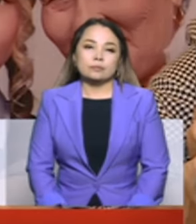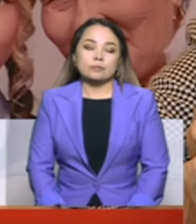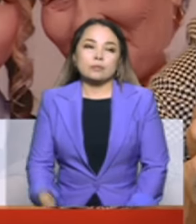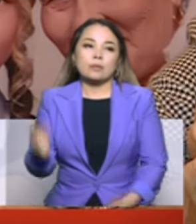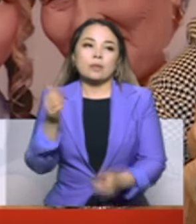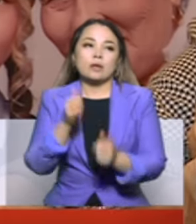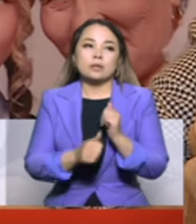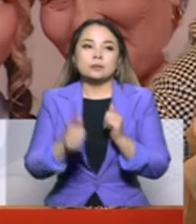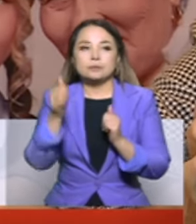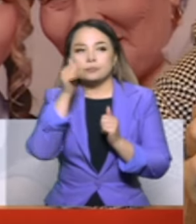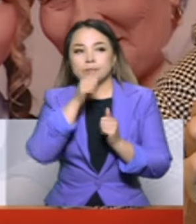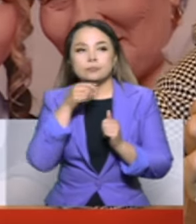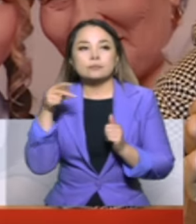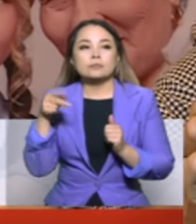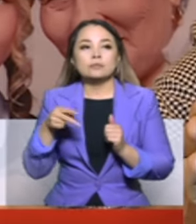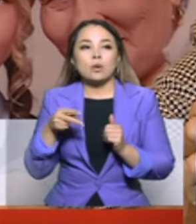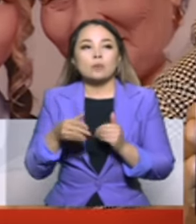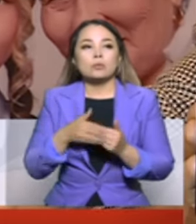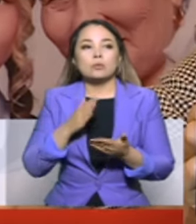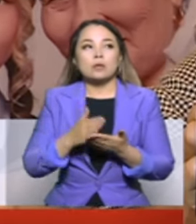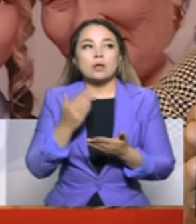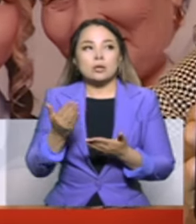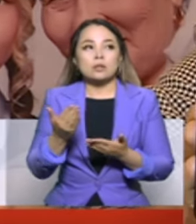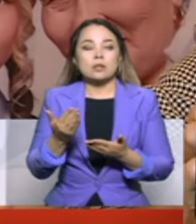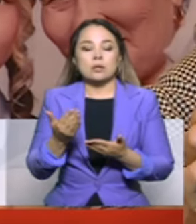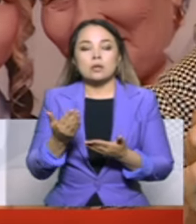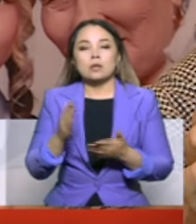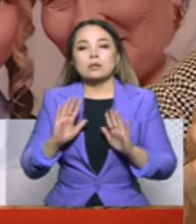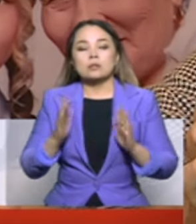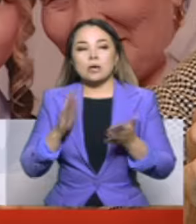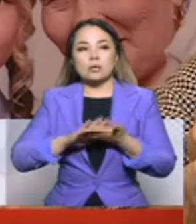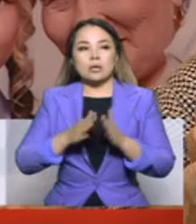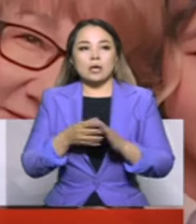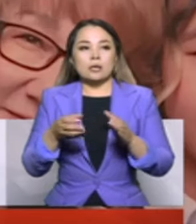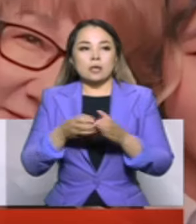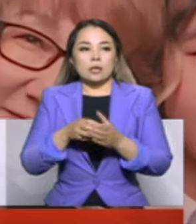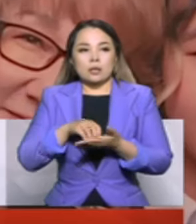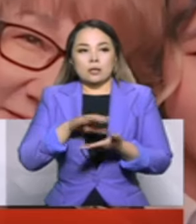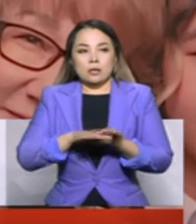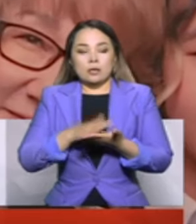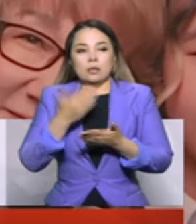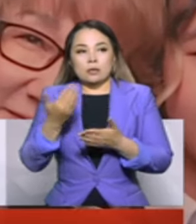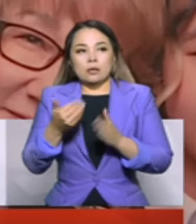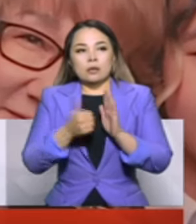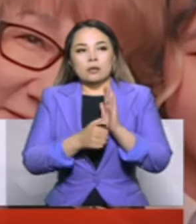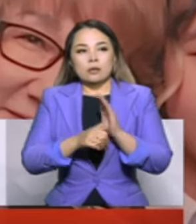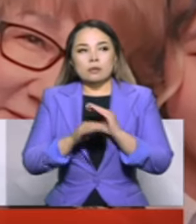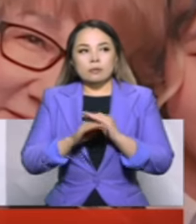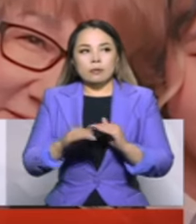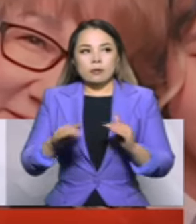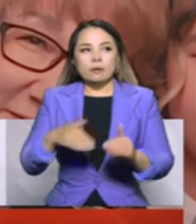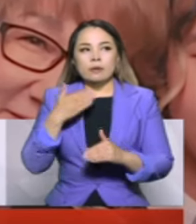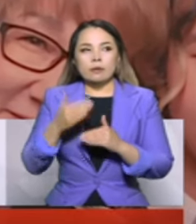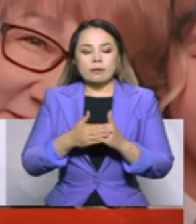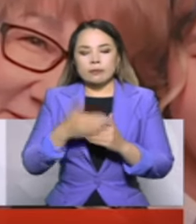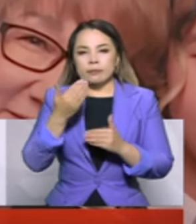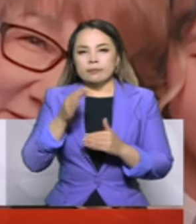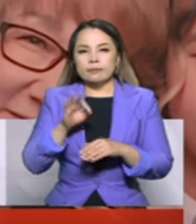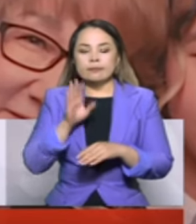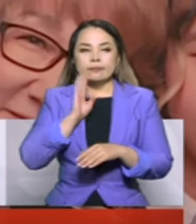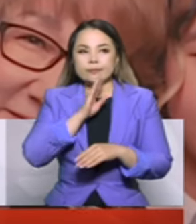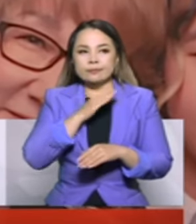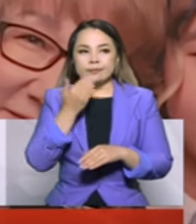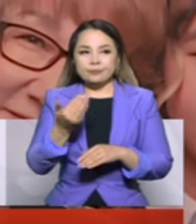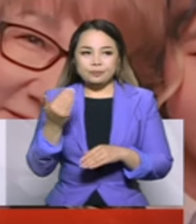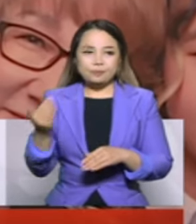сайын 2000-ға жуық жаңа жағдай тіркеледі. 600-ға жуық әйелдер